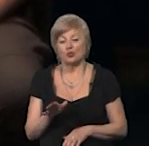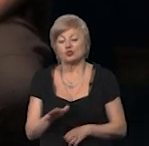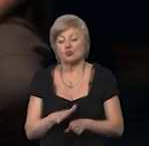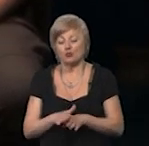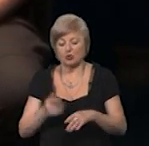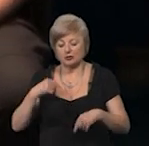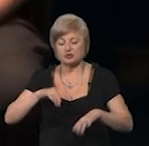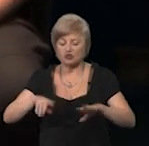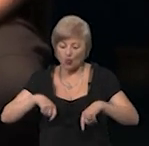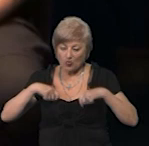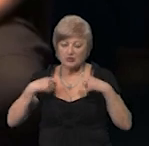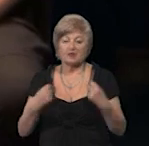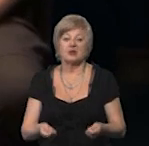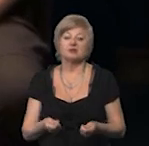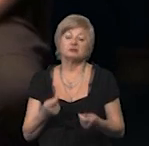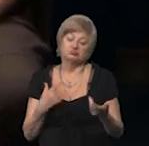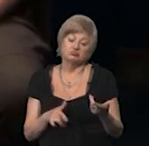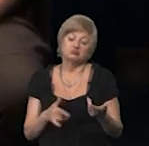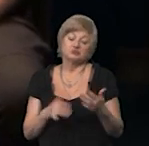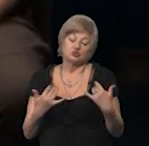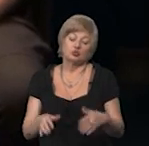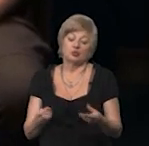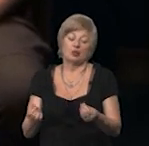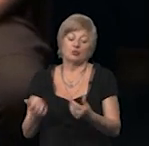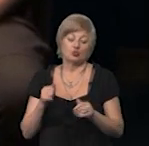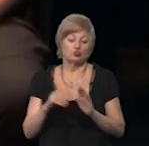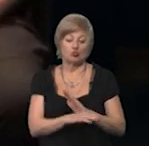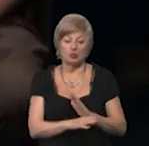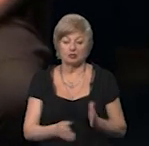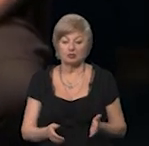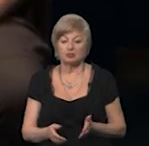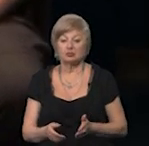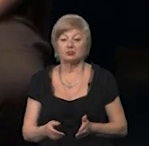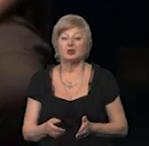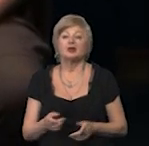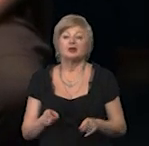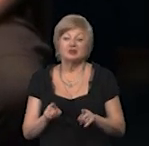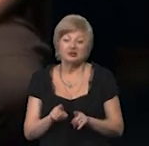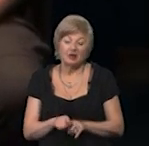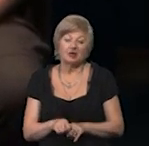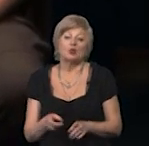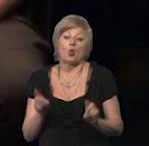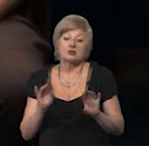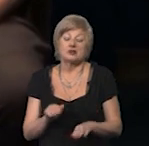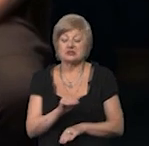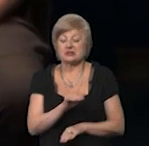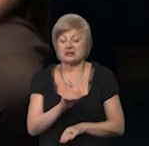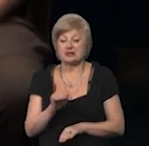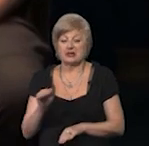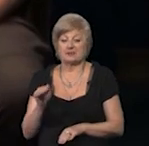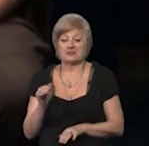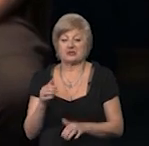Вони хочуть, я тут пограв, отримав грошики і пішов. Вони так і залишаються на рівні, ну, це є